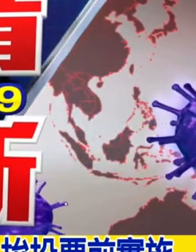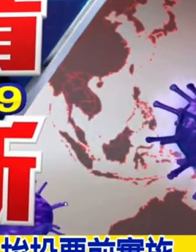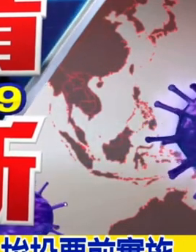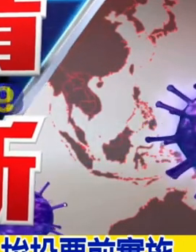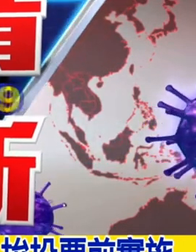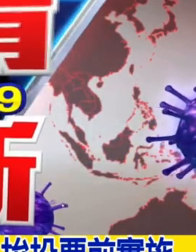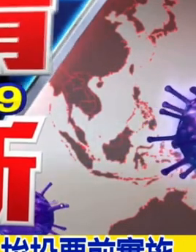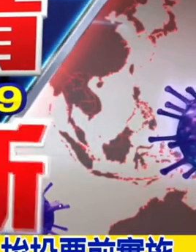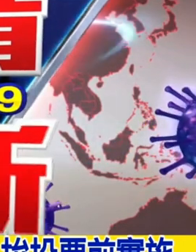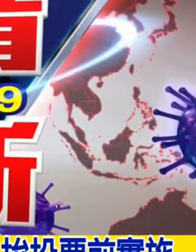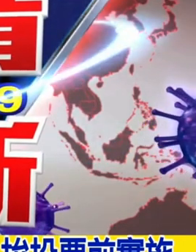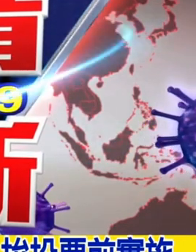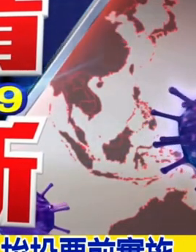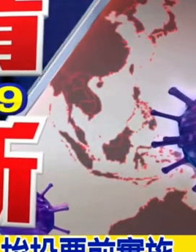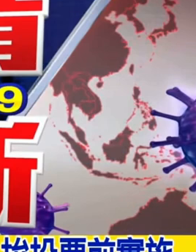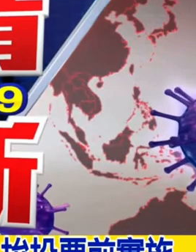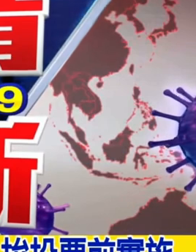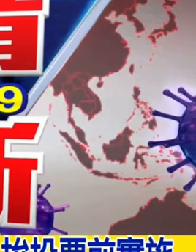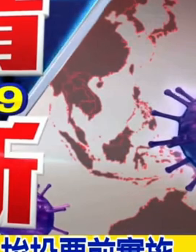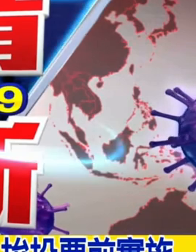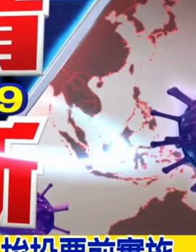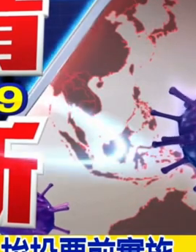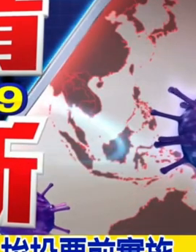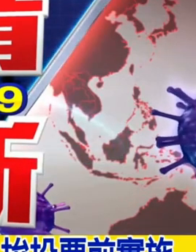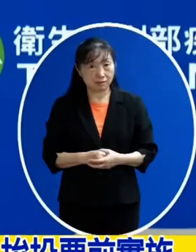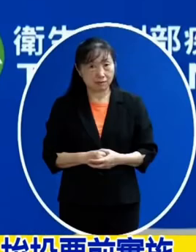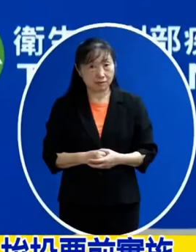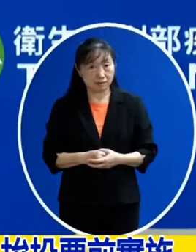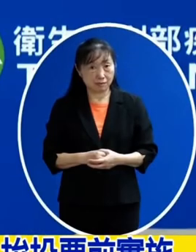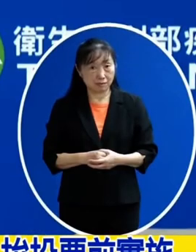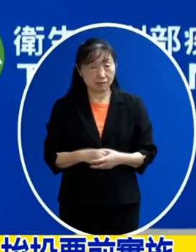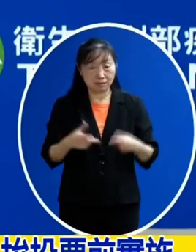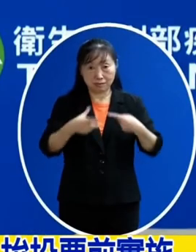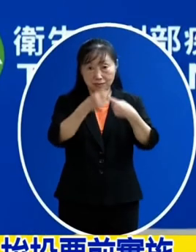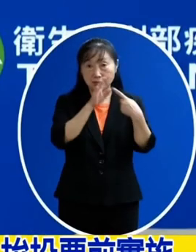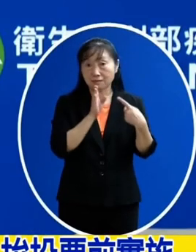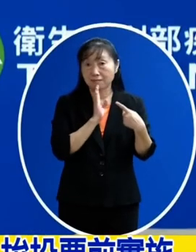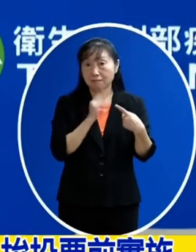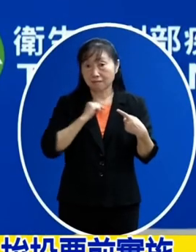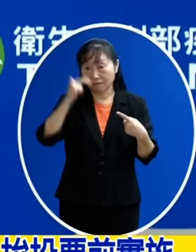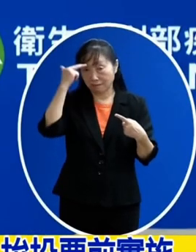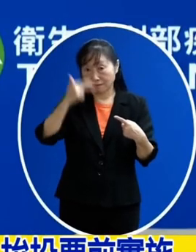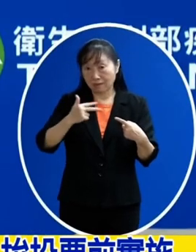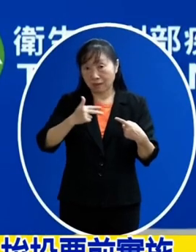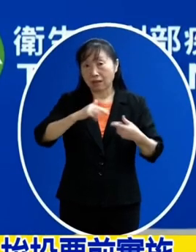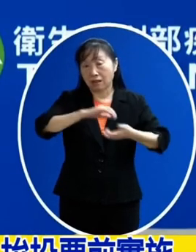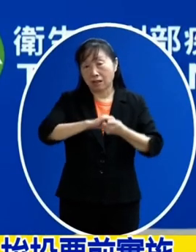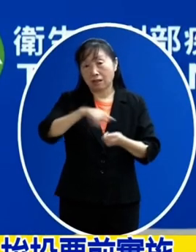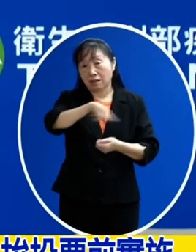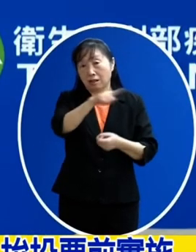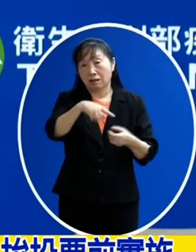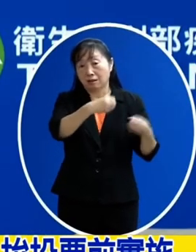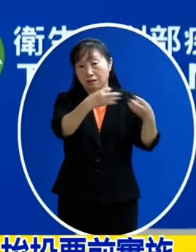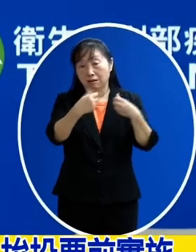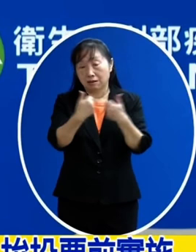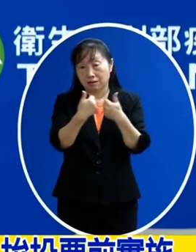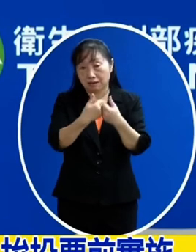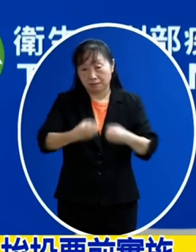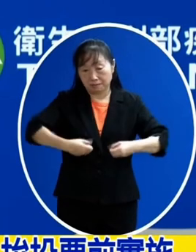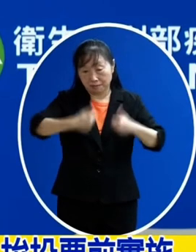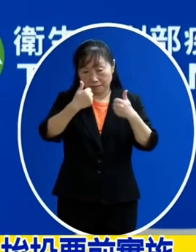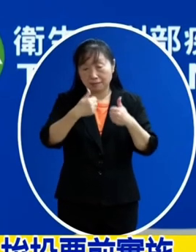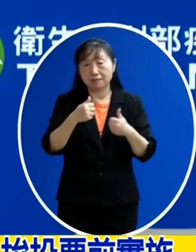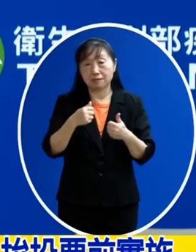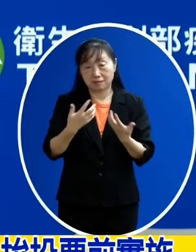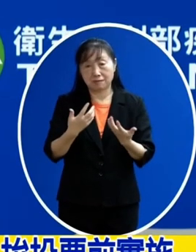离缩短为五天，减少被影响的人数。 第一个前提就是下周要能够达到共识，然后那达到共识